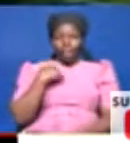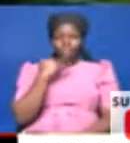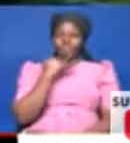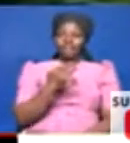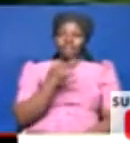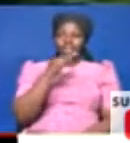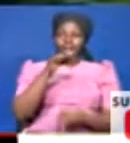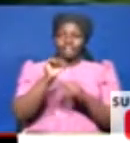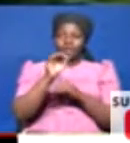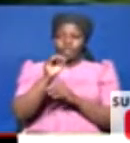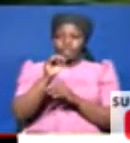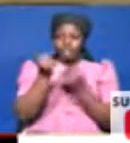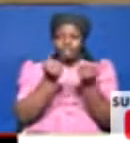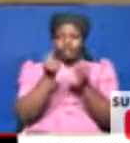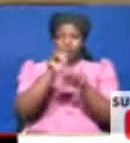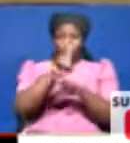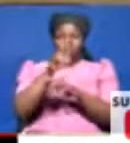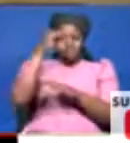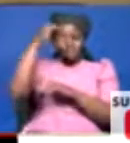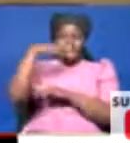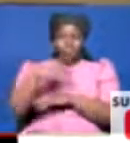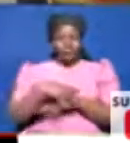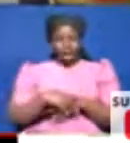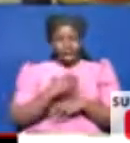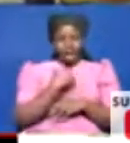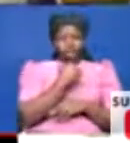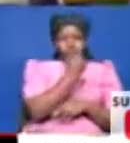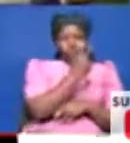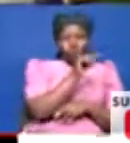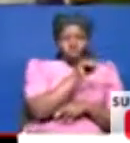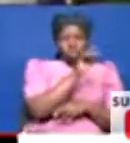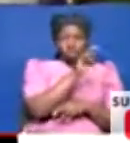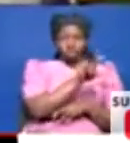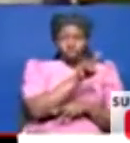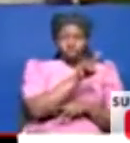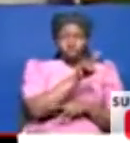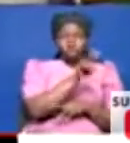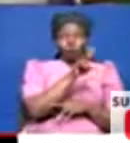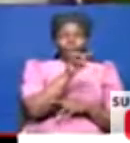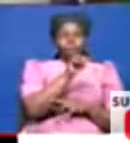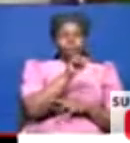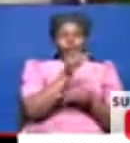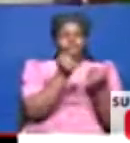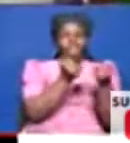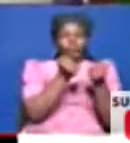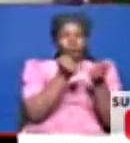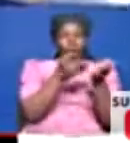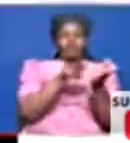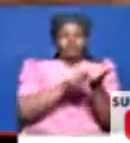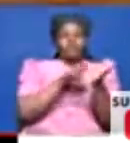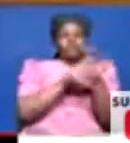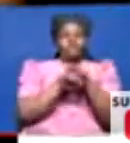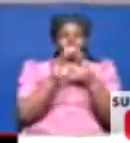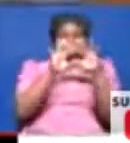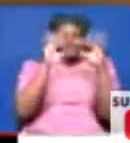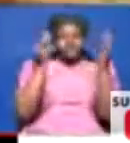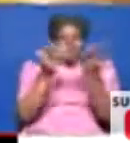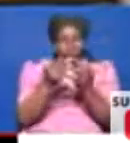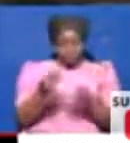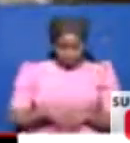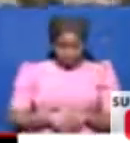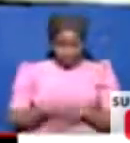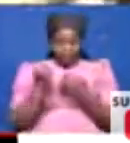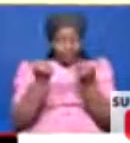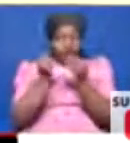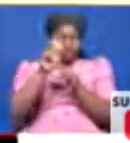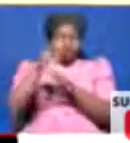umeme kati ya magari milioni 2.2 yaliyosajiliwa kote duniani. Magari yanayotumia umeme yanaaminika kuwa salama kwa